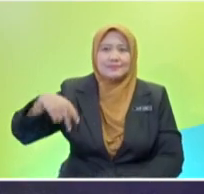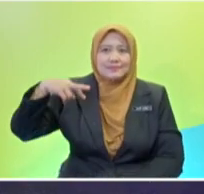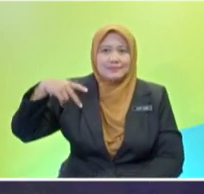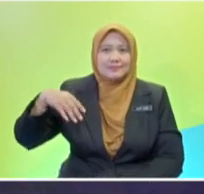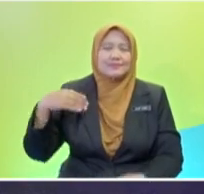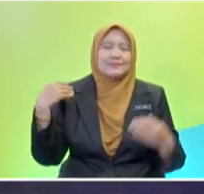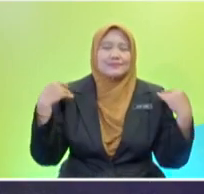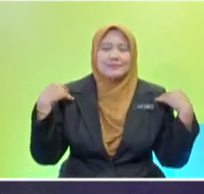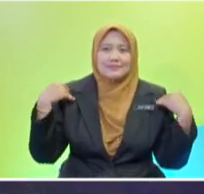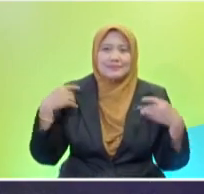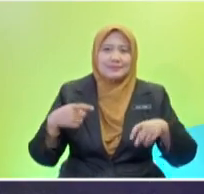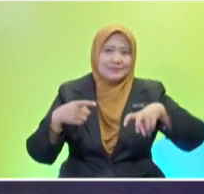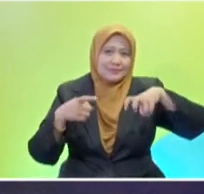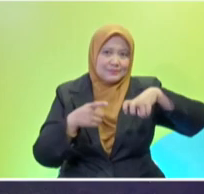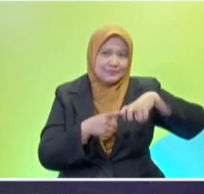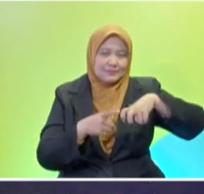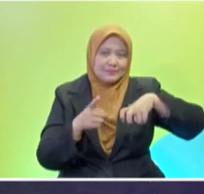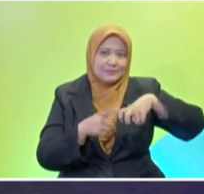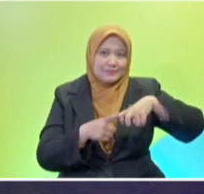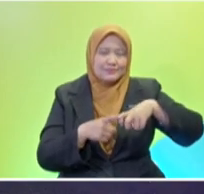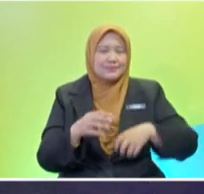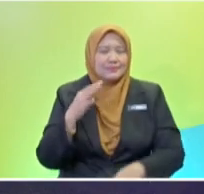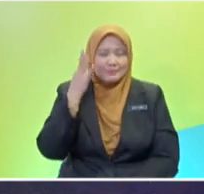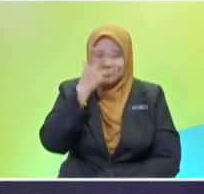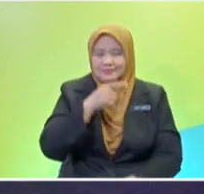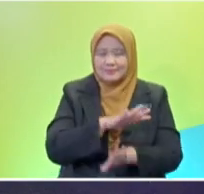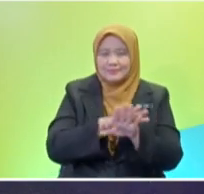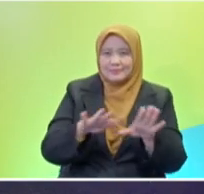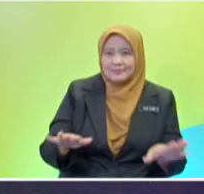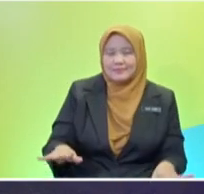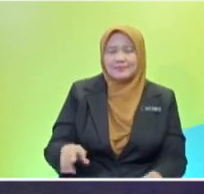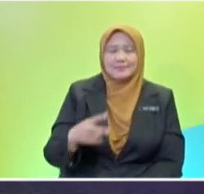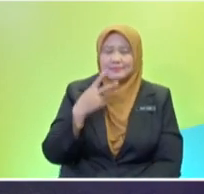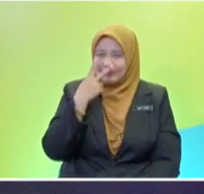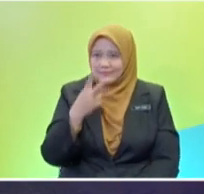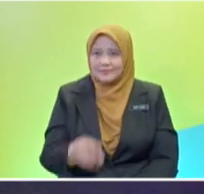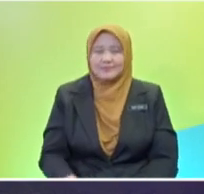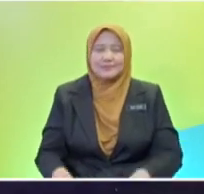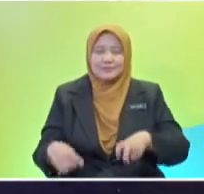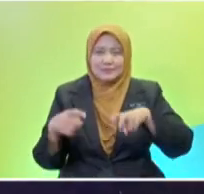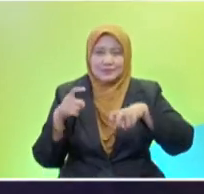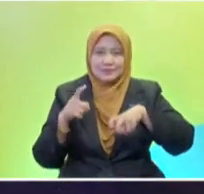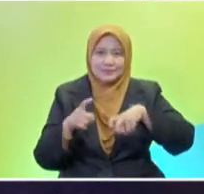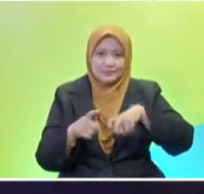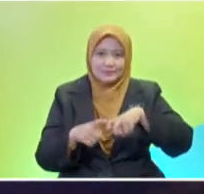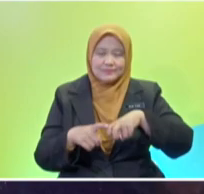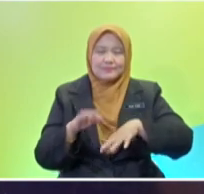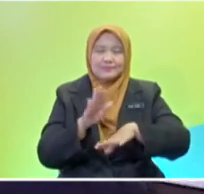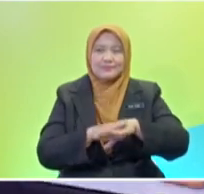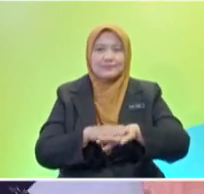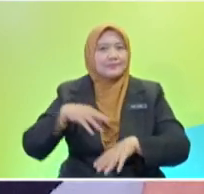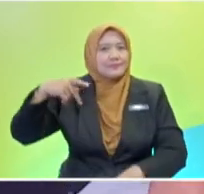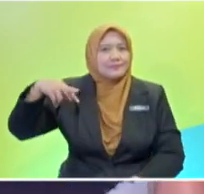lutut lutut cantik tak pernah tengok lutut atas kaki-kaki atas rumput